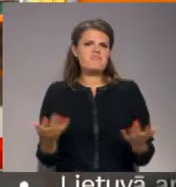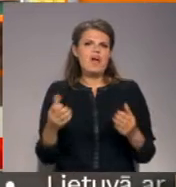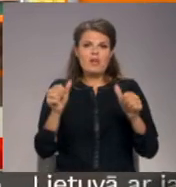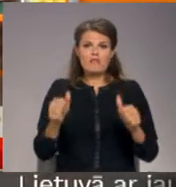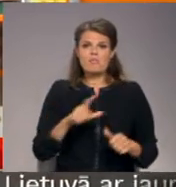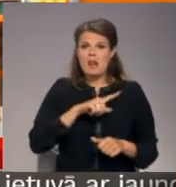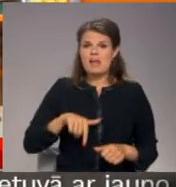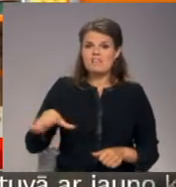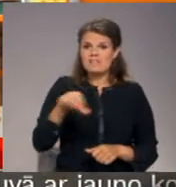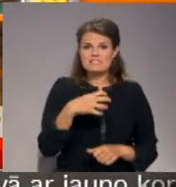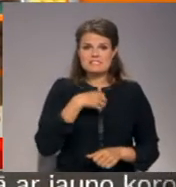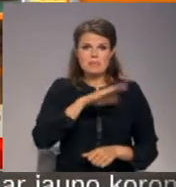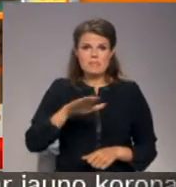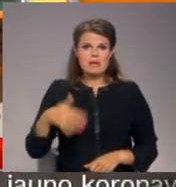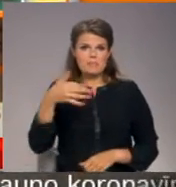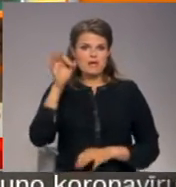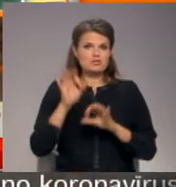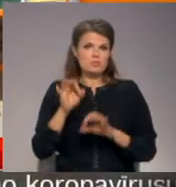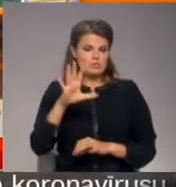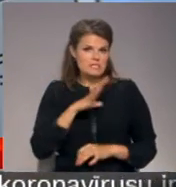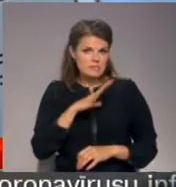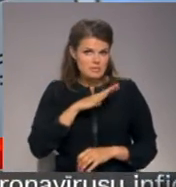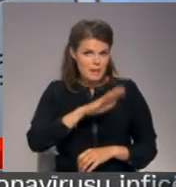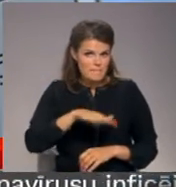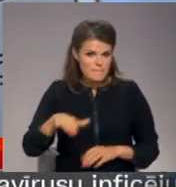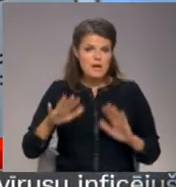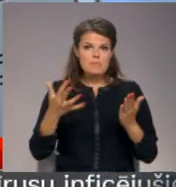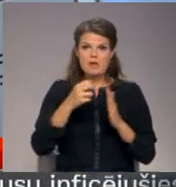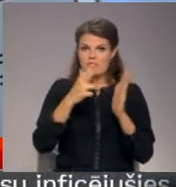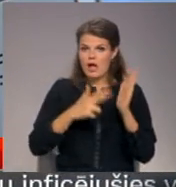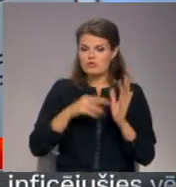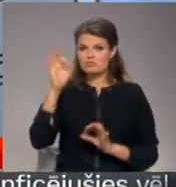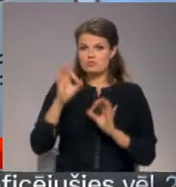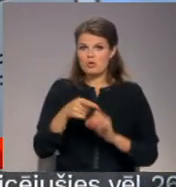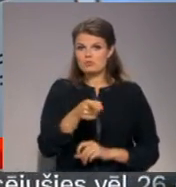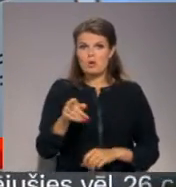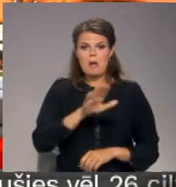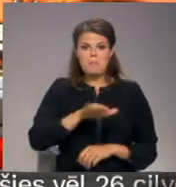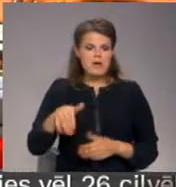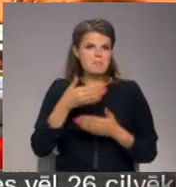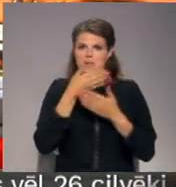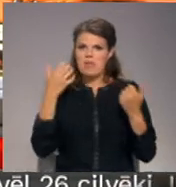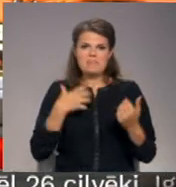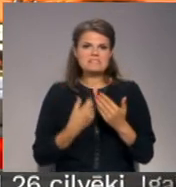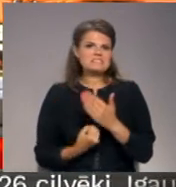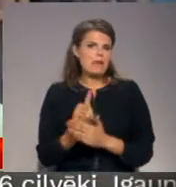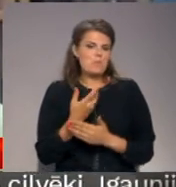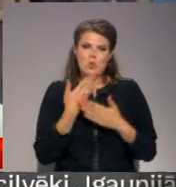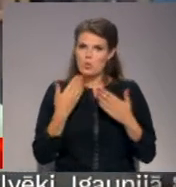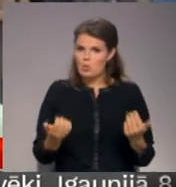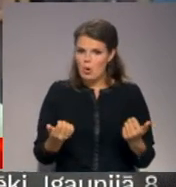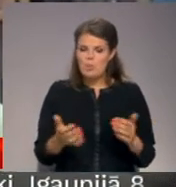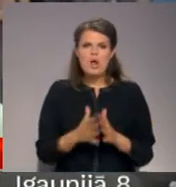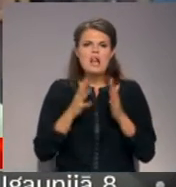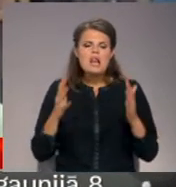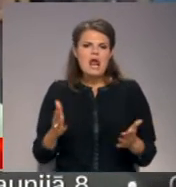visiem saslimušajiem 5% bijuši bērni, turklāt 18% no viņiem nav bijuši slimības simptomi.